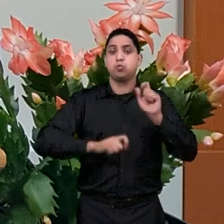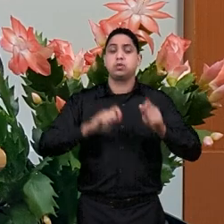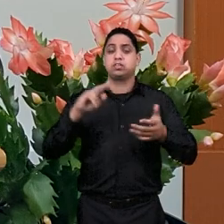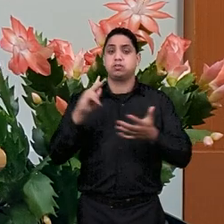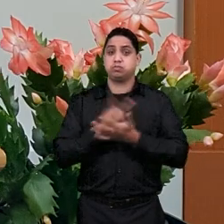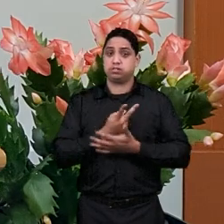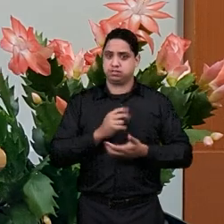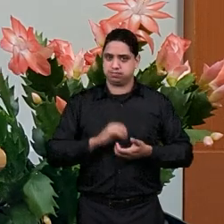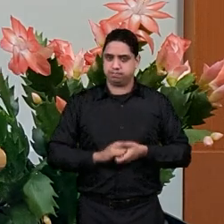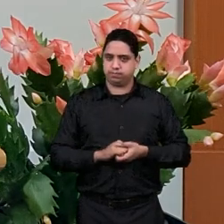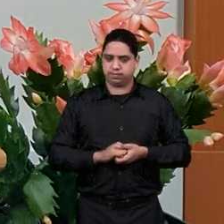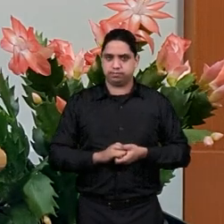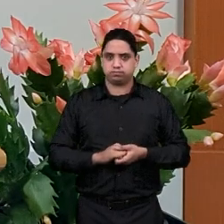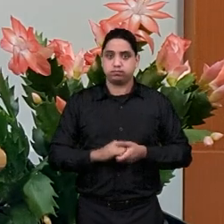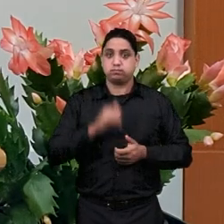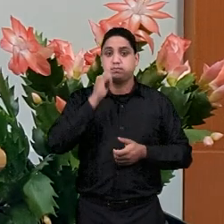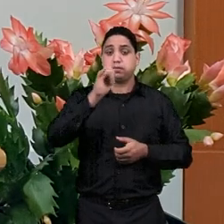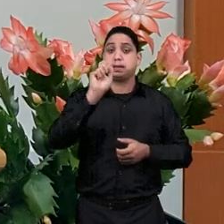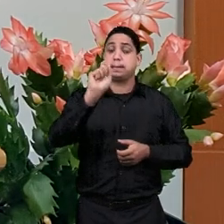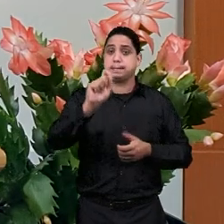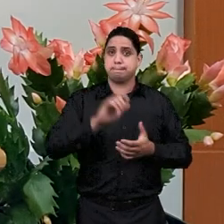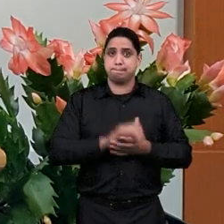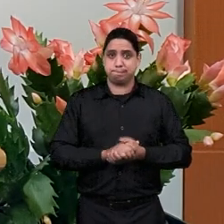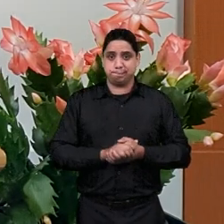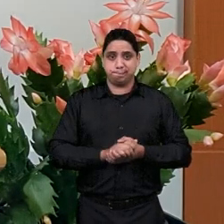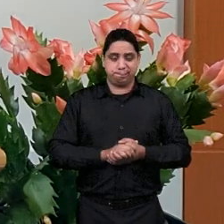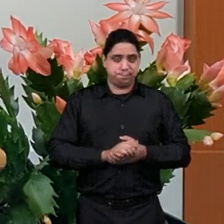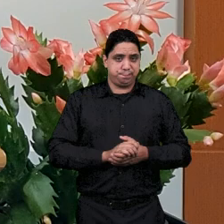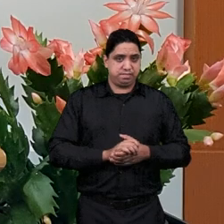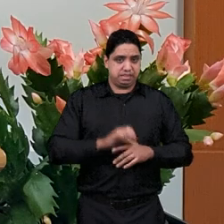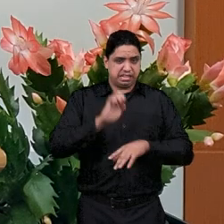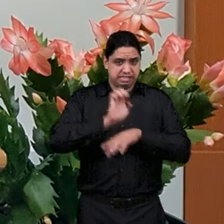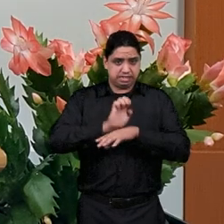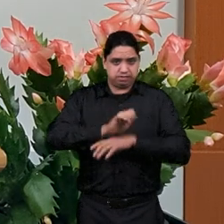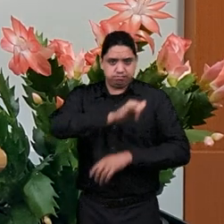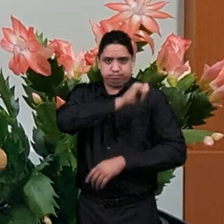que l'État de Rio de Janeiro est